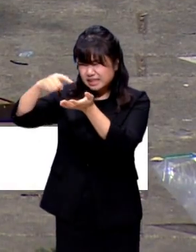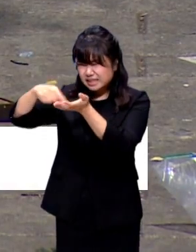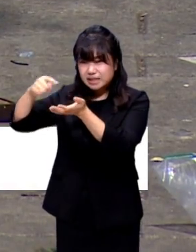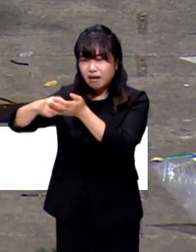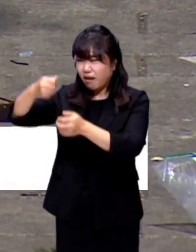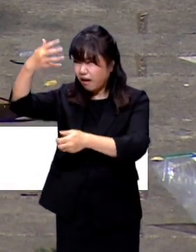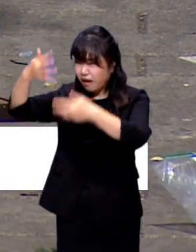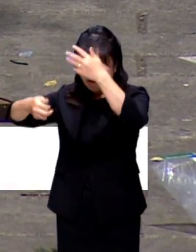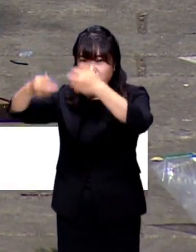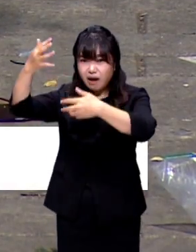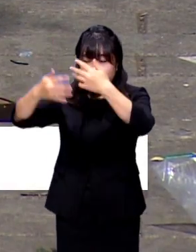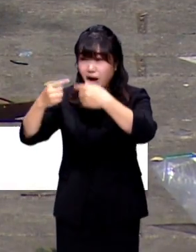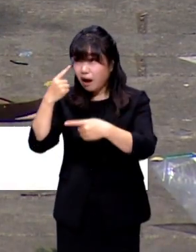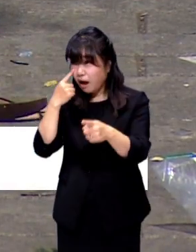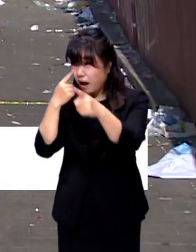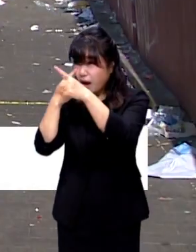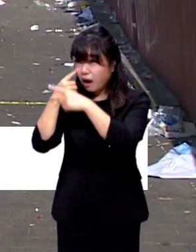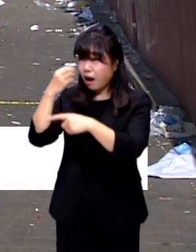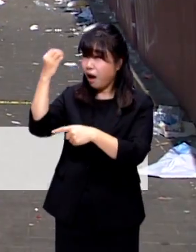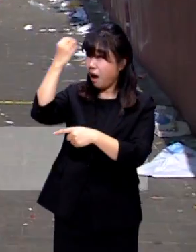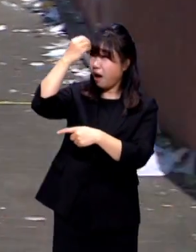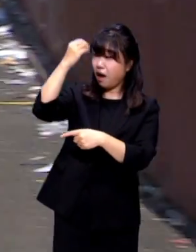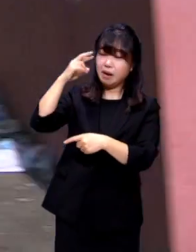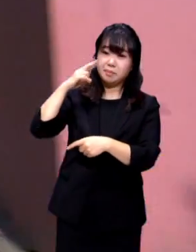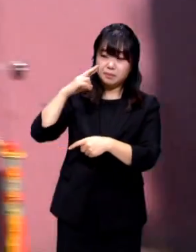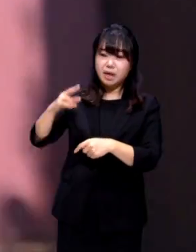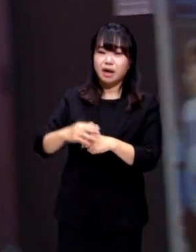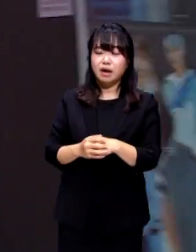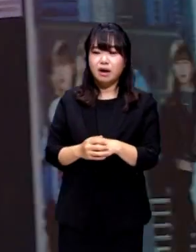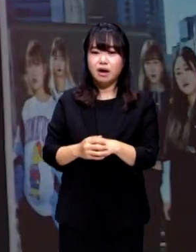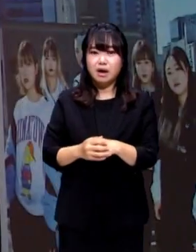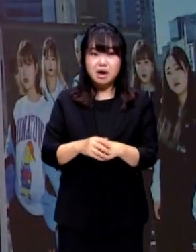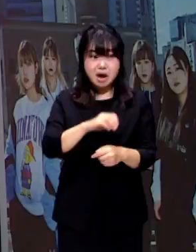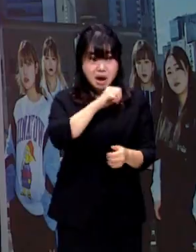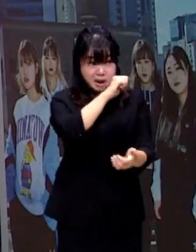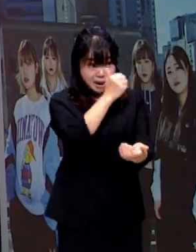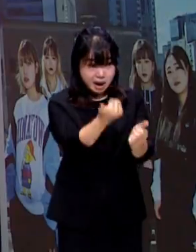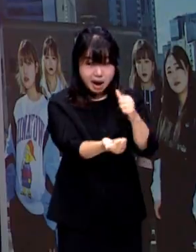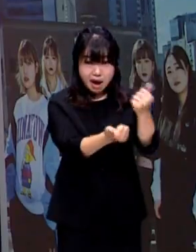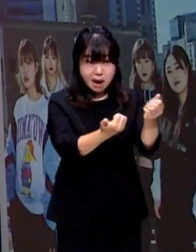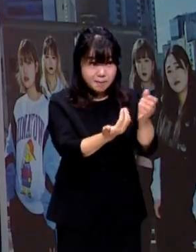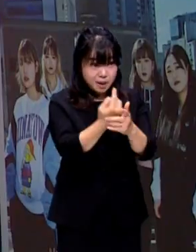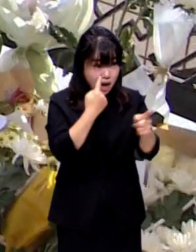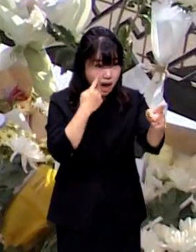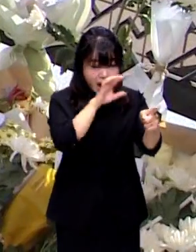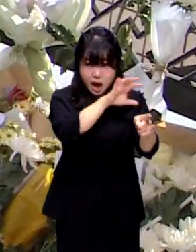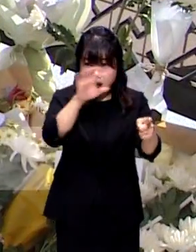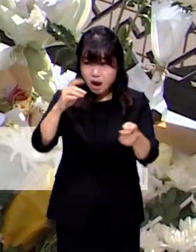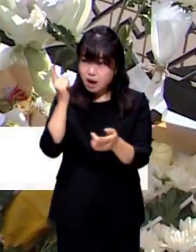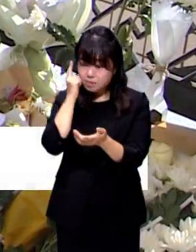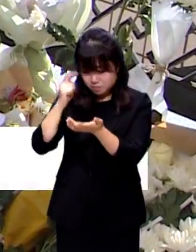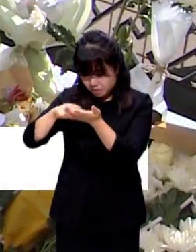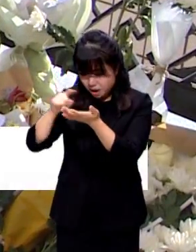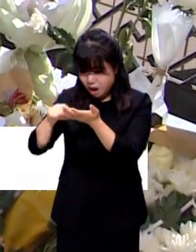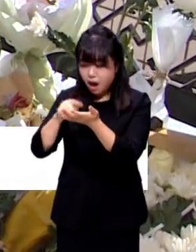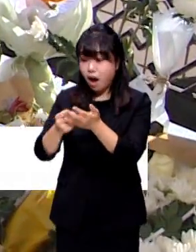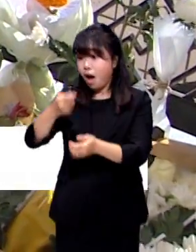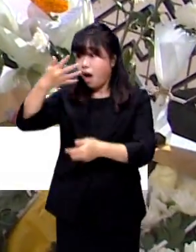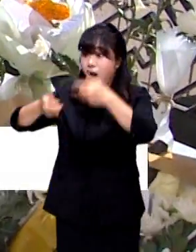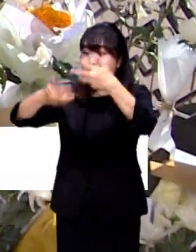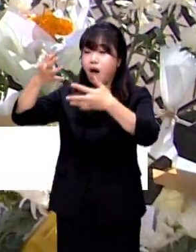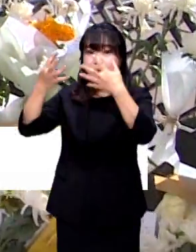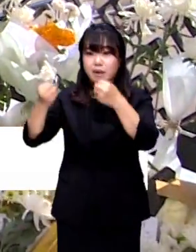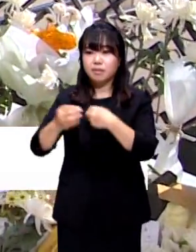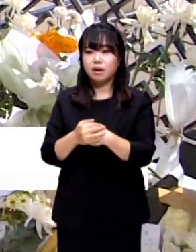사회에 여과 없이 퍼졌습니다. 현재도 사고 영상을 쉽게 찾아볼 수 있는 상황. 주말이 지나고